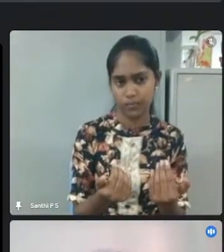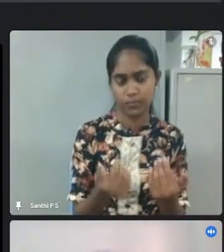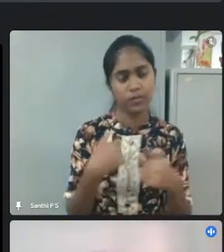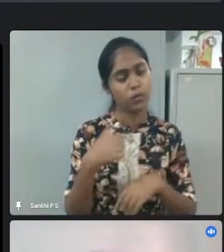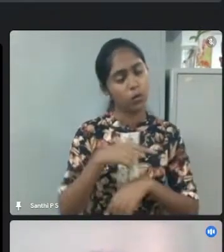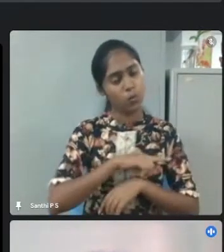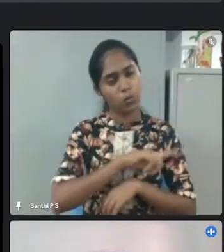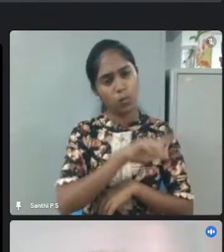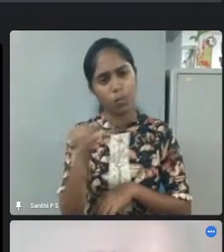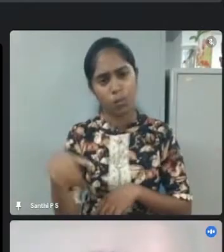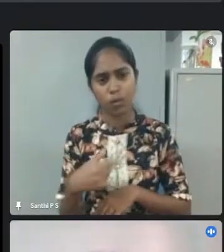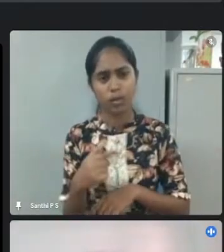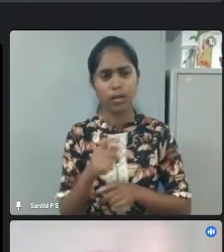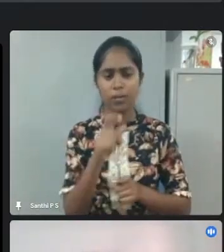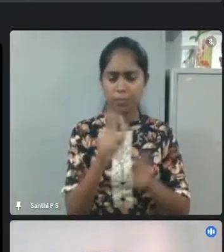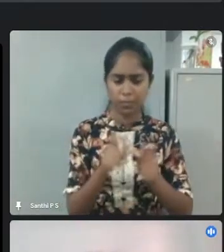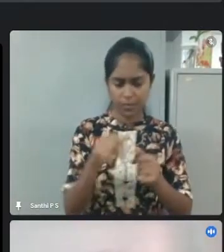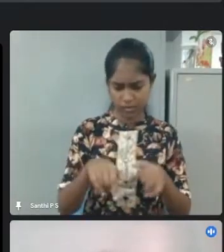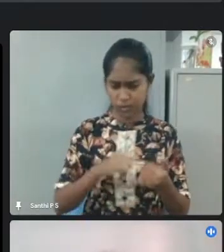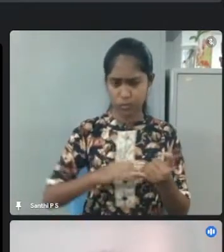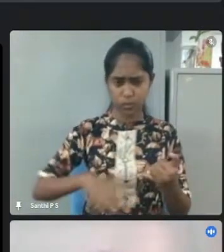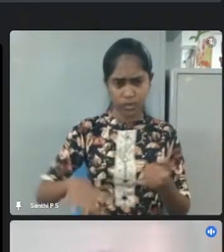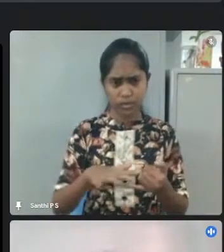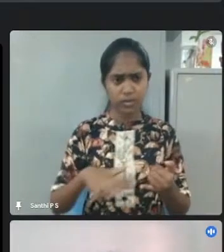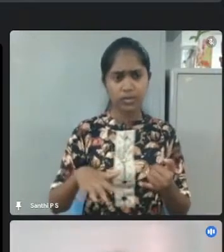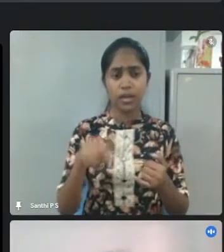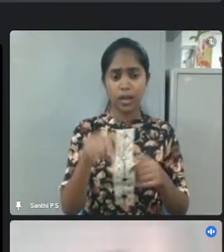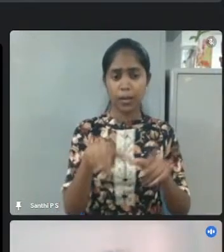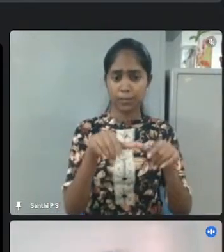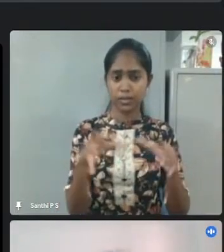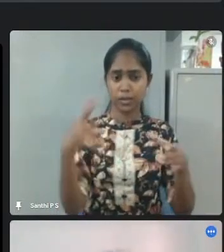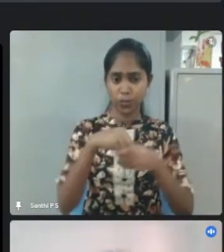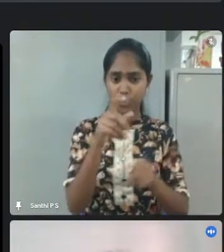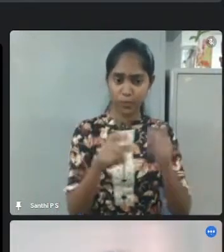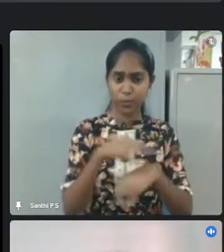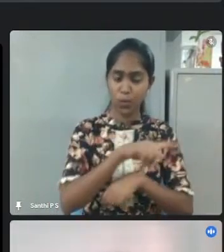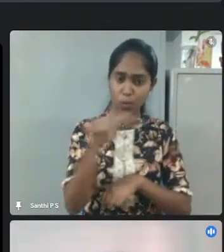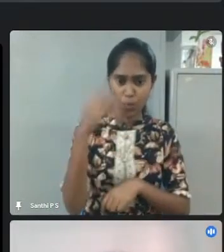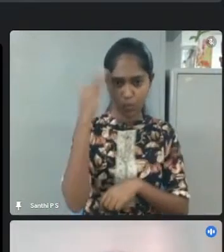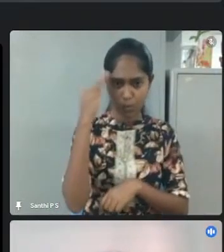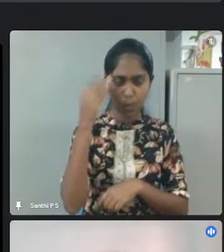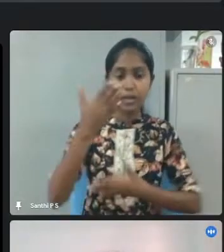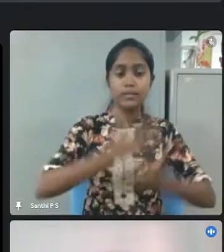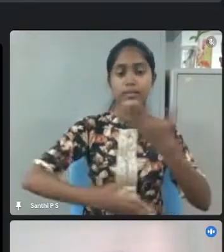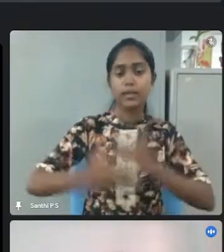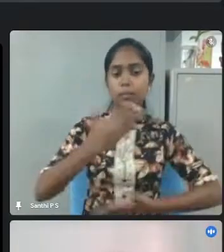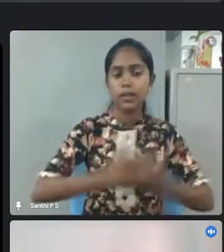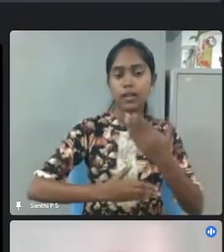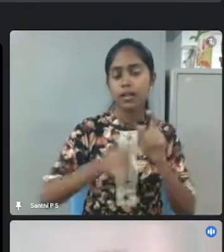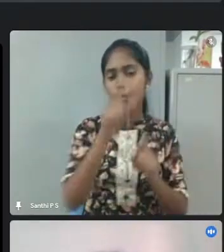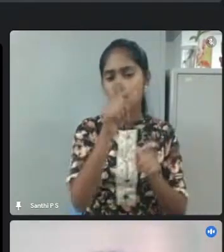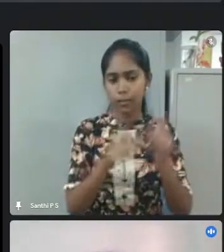നമുക്കെല്ലാവർക്കും ഇന്ന് ഈ മീറ്റിൽ കയറിയിരിക്കുന്ന എല്ലാവർക്കും തന്നെ അറിയാം, ഭിന്നശേഷി വ്യക്തികളുടെ